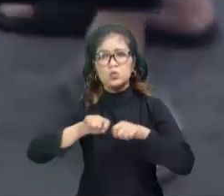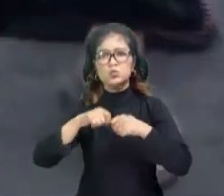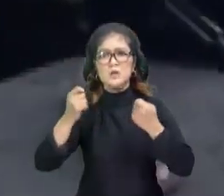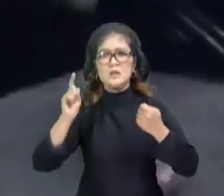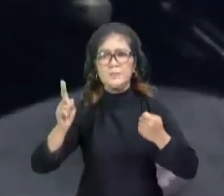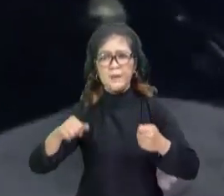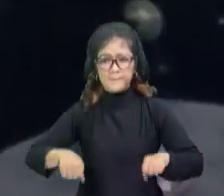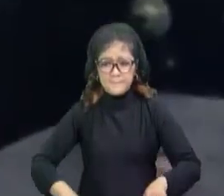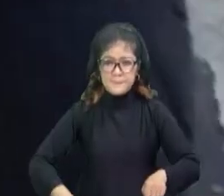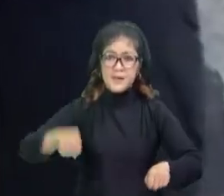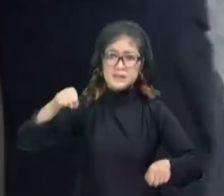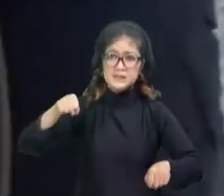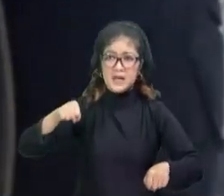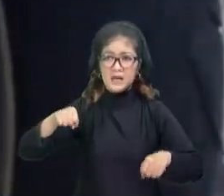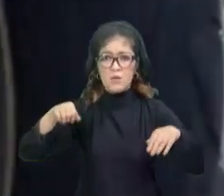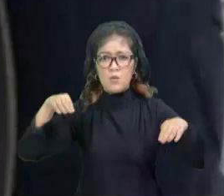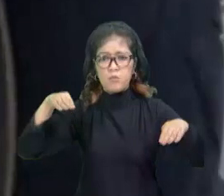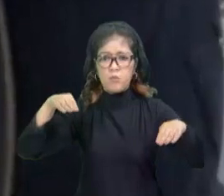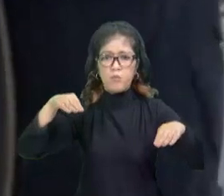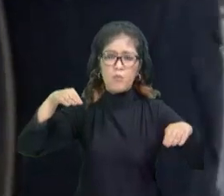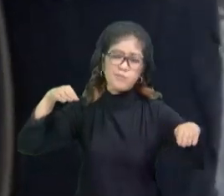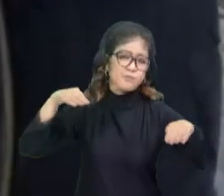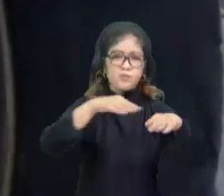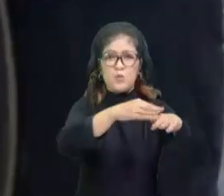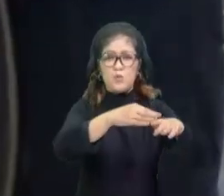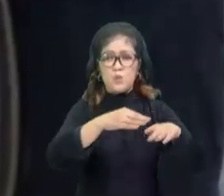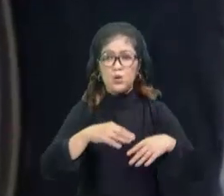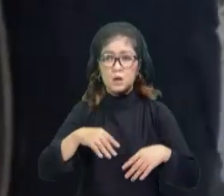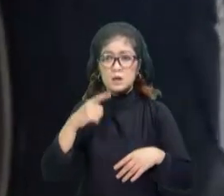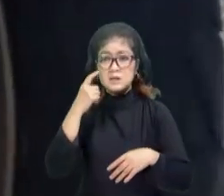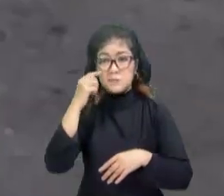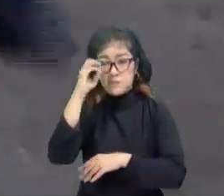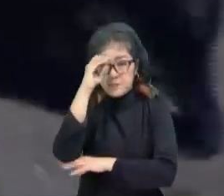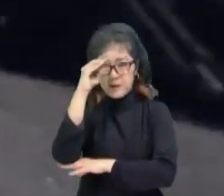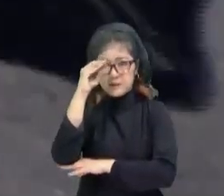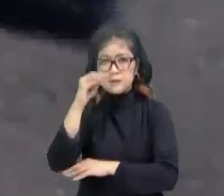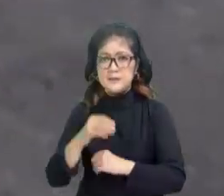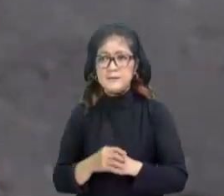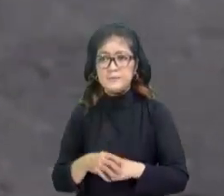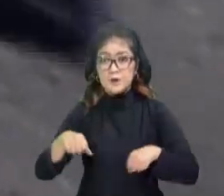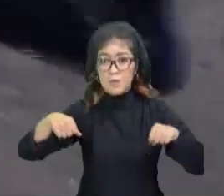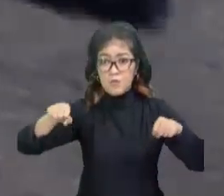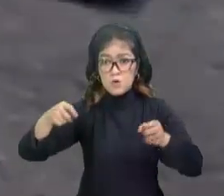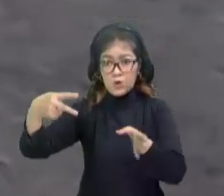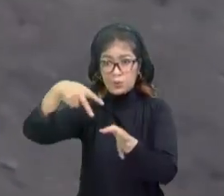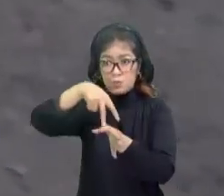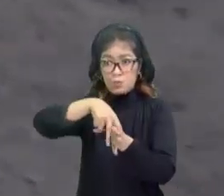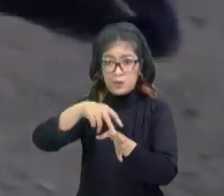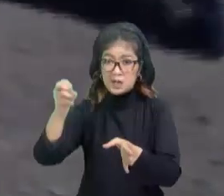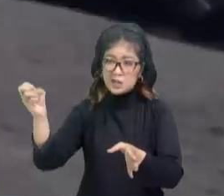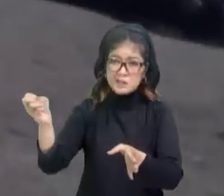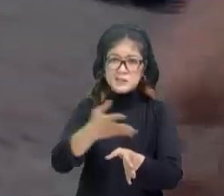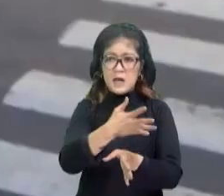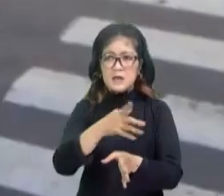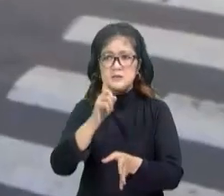Johar Jakarta Pusat Selasa pagi kejadian berawal saat pengendara motor berboncengan melaju kencang dari arah Cempaka Putih